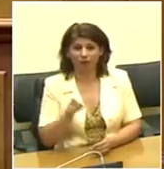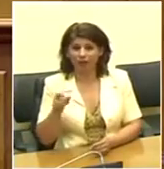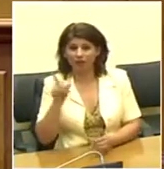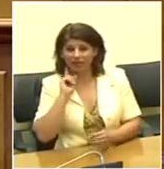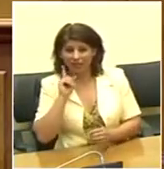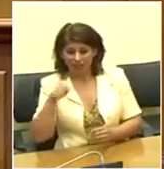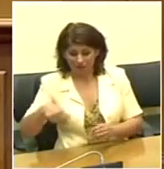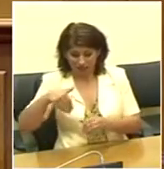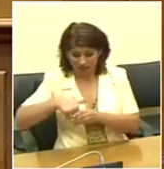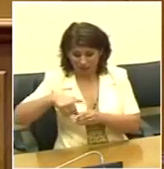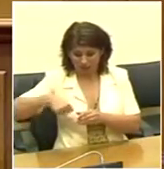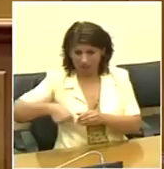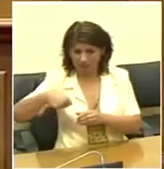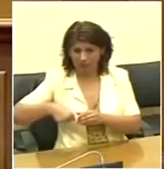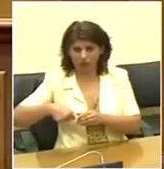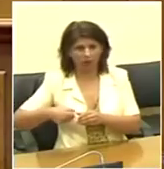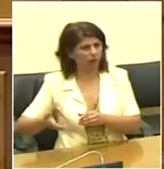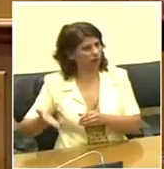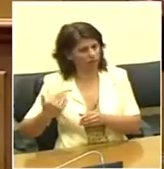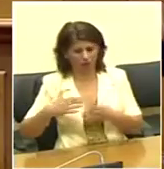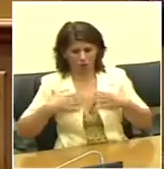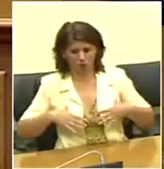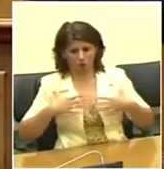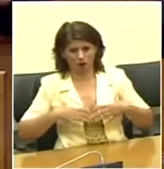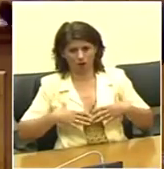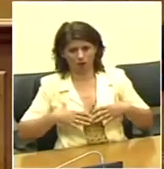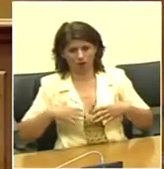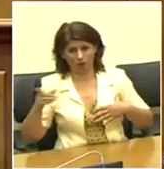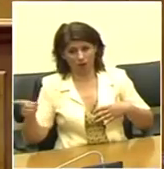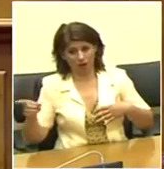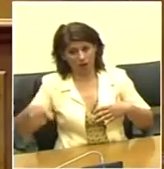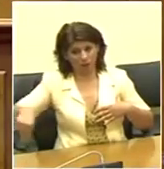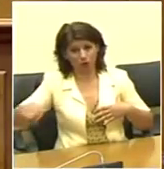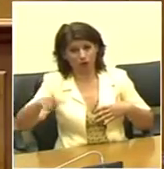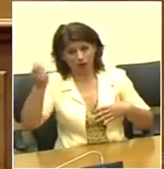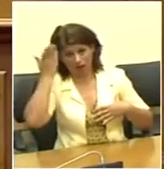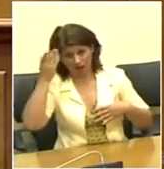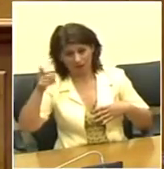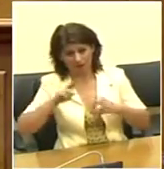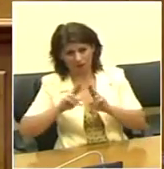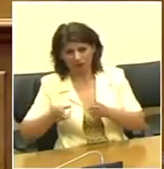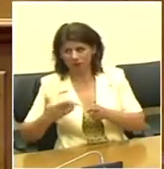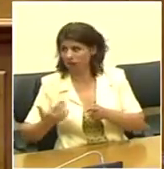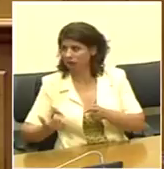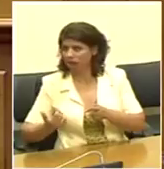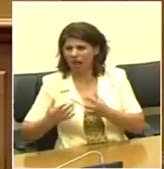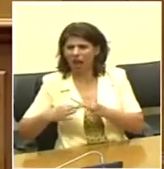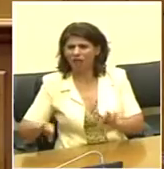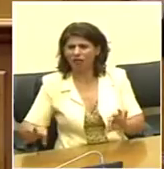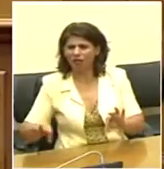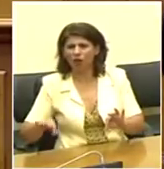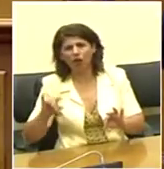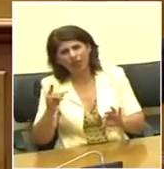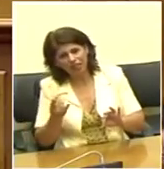αυτές τις τσάντες δεν έχει ρούχα από τα άλλα ακριβά μαγαζιά, είναι είτε είναι άδεια, είτε